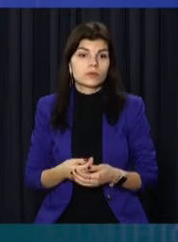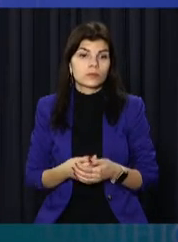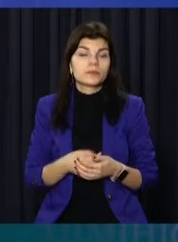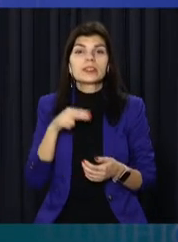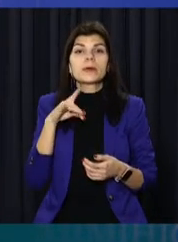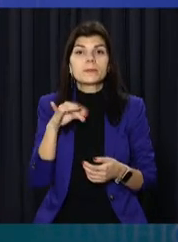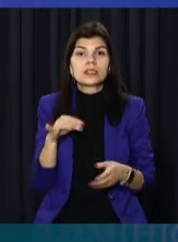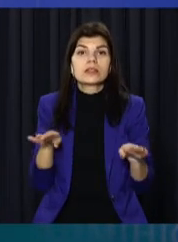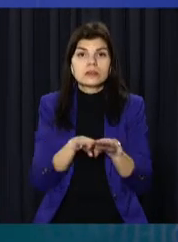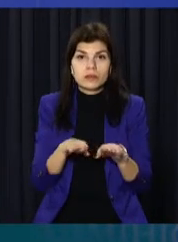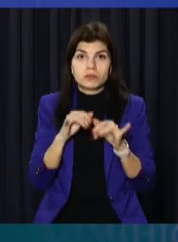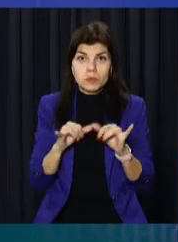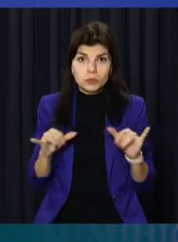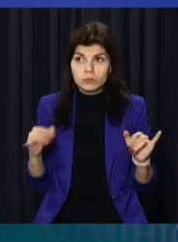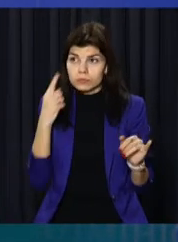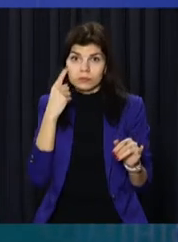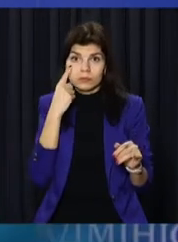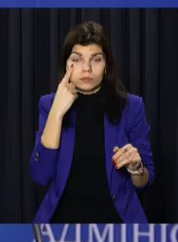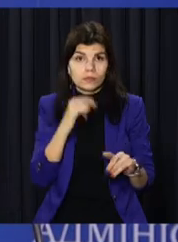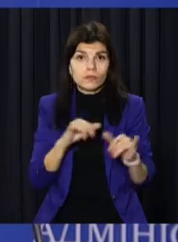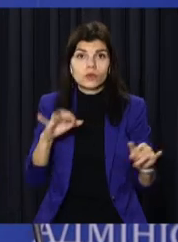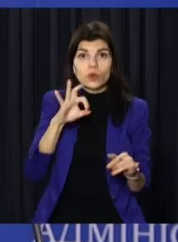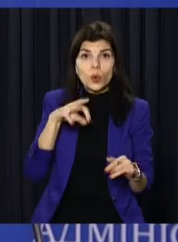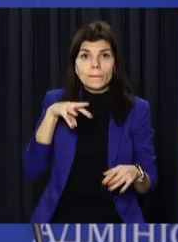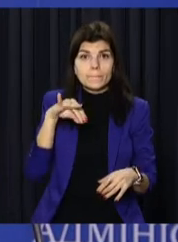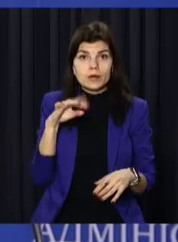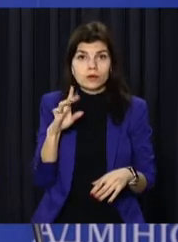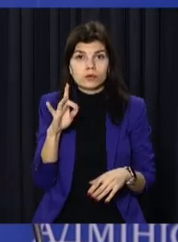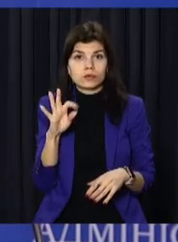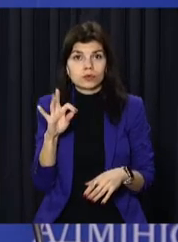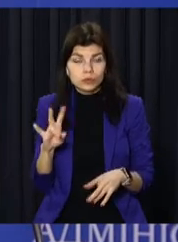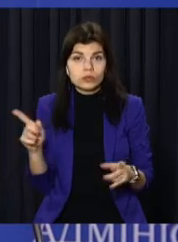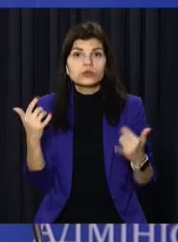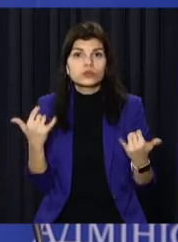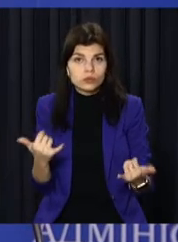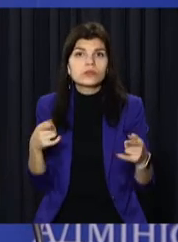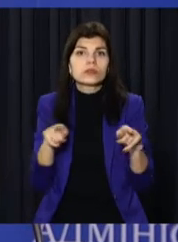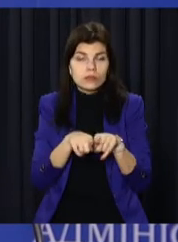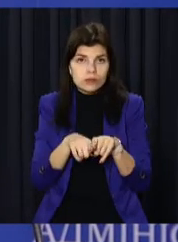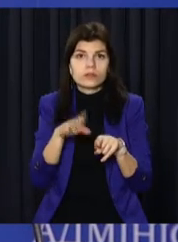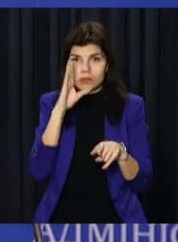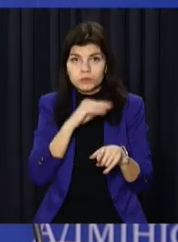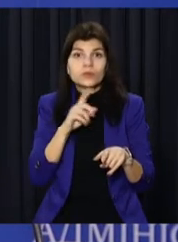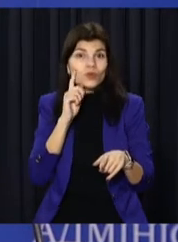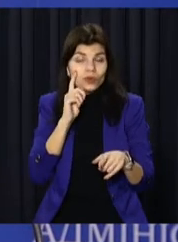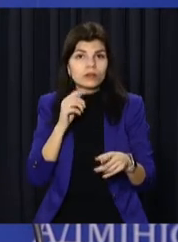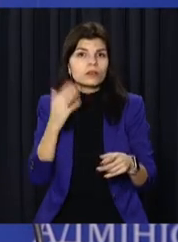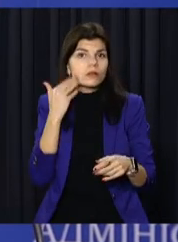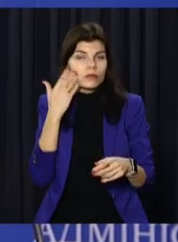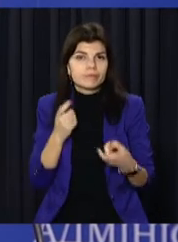при такому стрімкому розповсюдженні штаму омікрон вони якраз зараз і стають